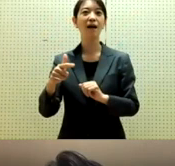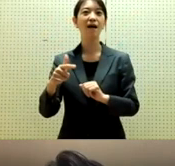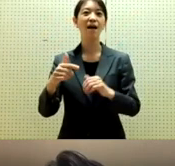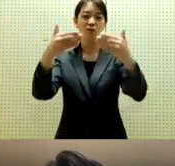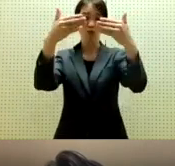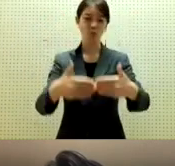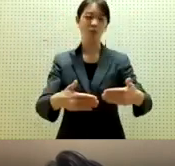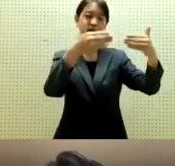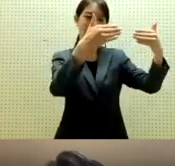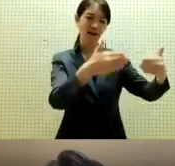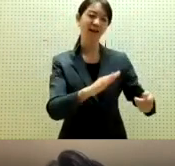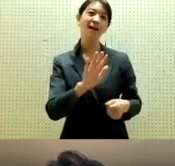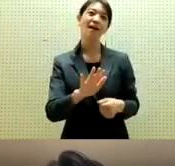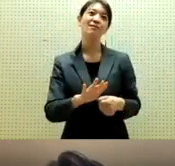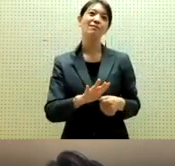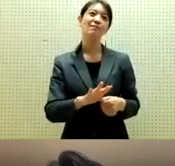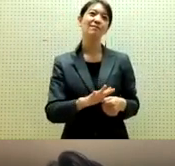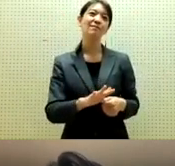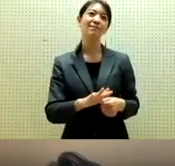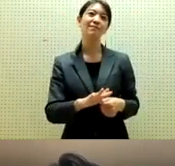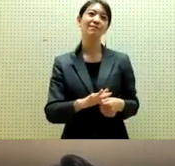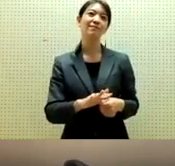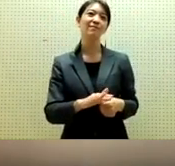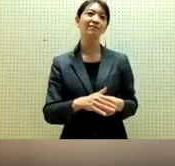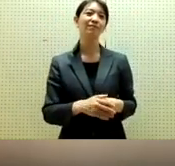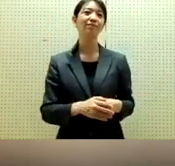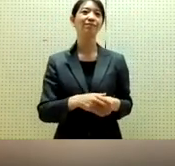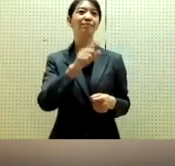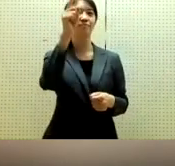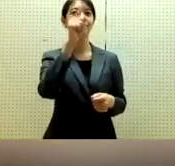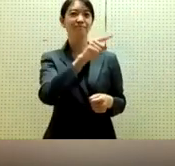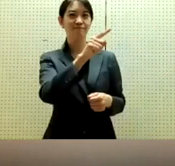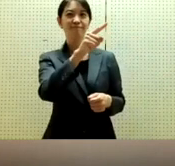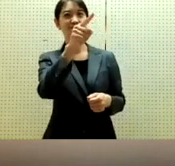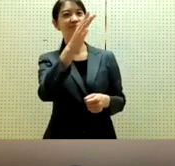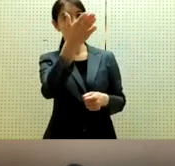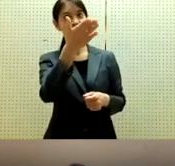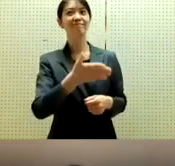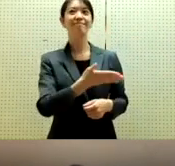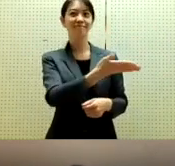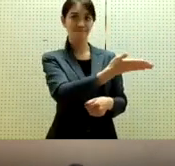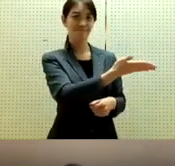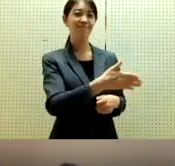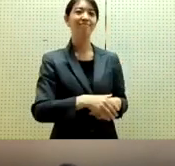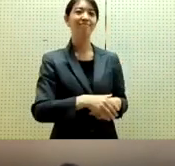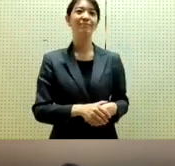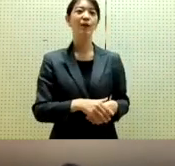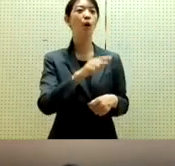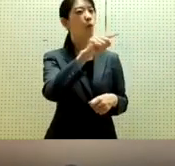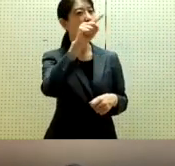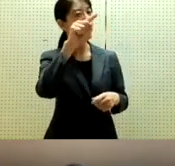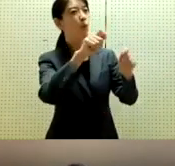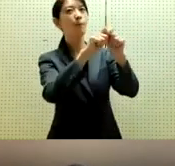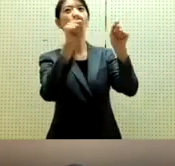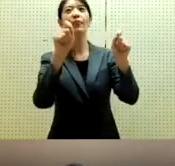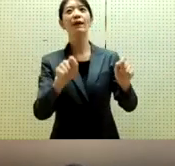それは例えばこういうようなものだったりするわけですよね。で、これらも問題なんですけれども障害なん